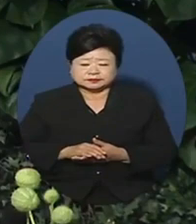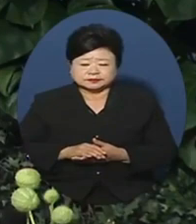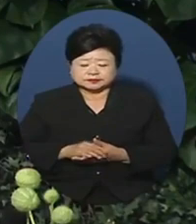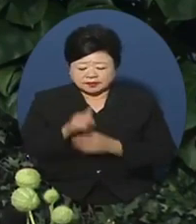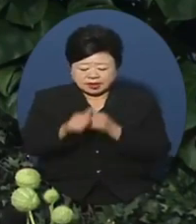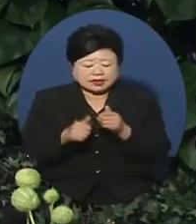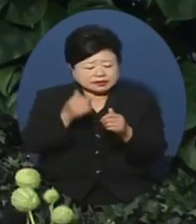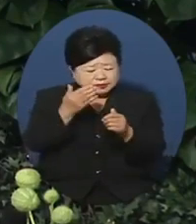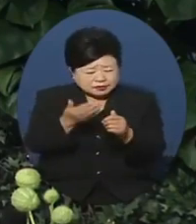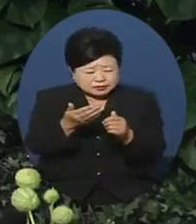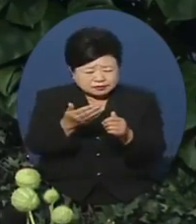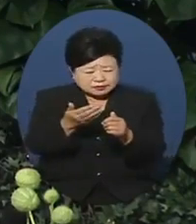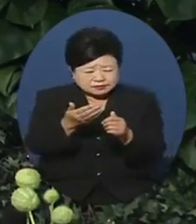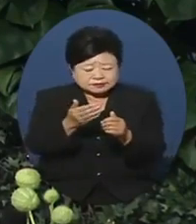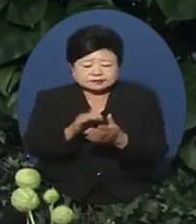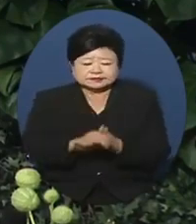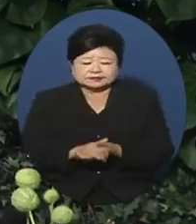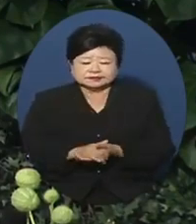하나님께서